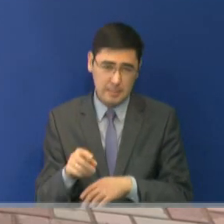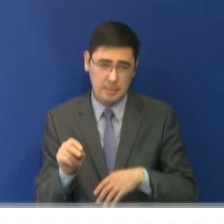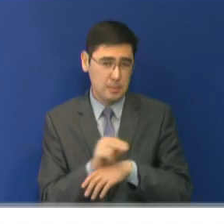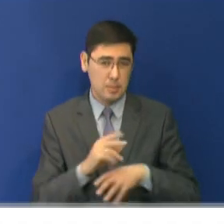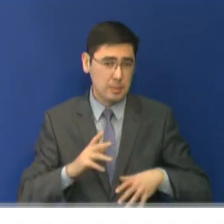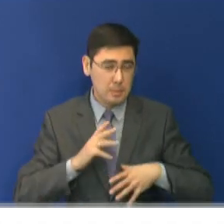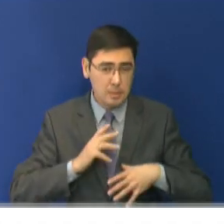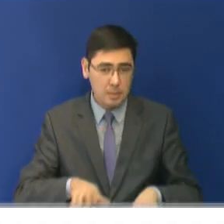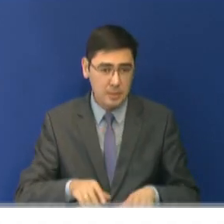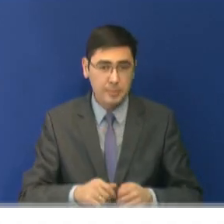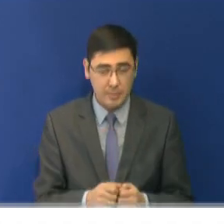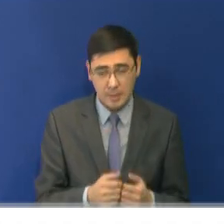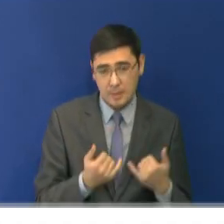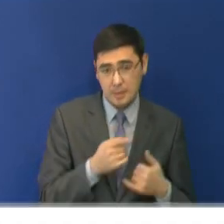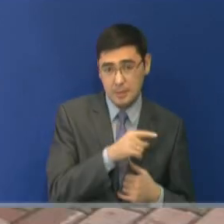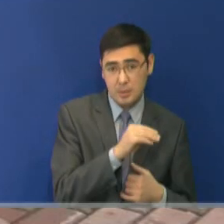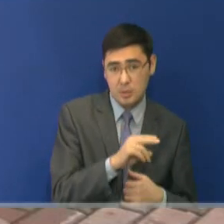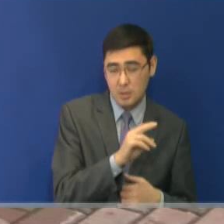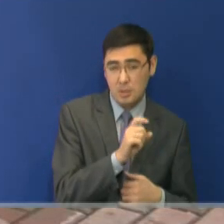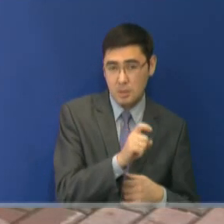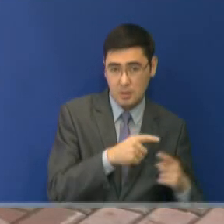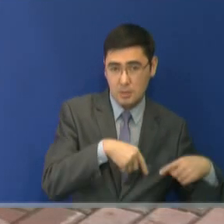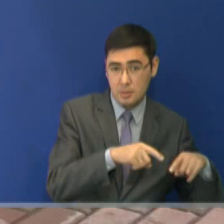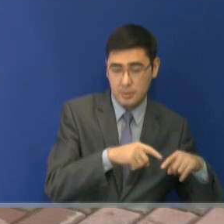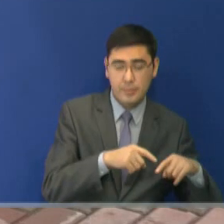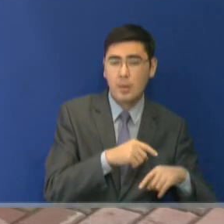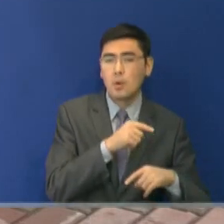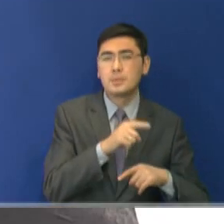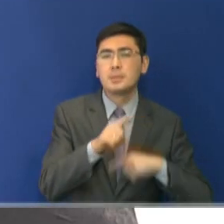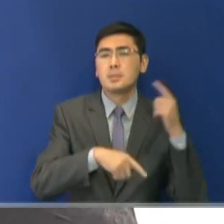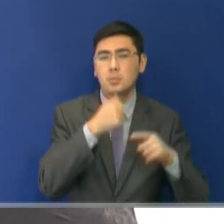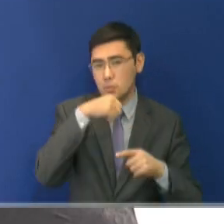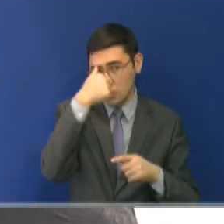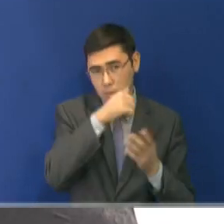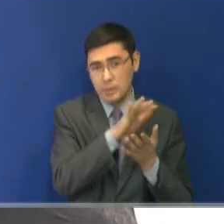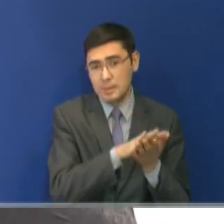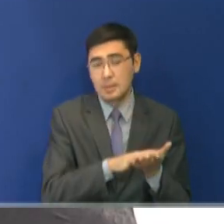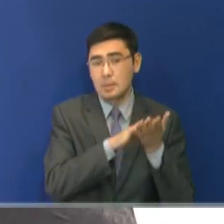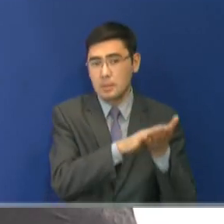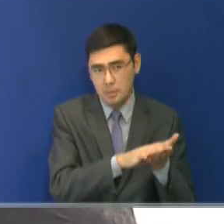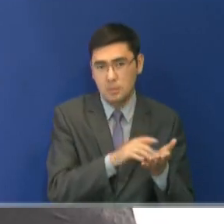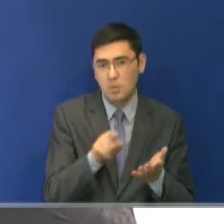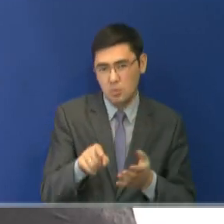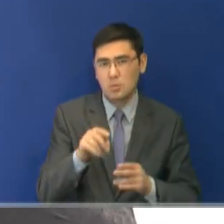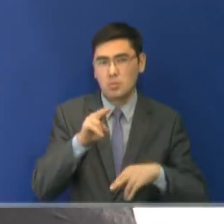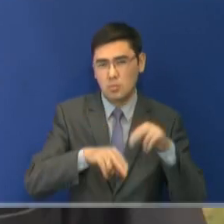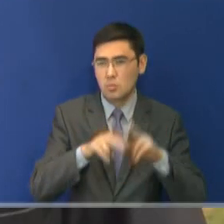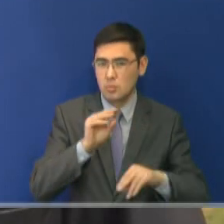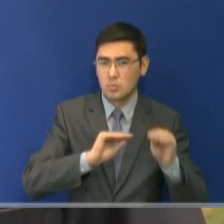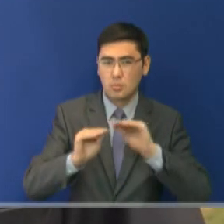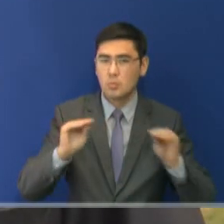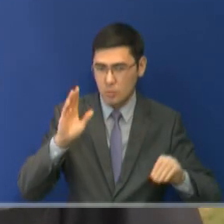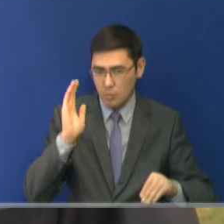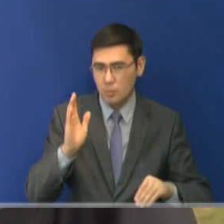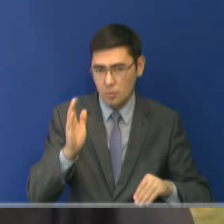по данным отдела, подана заявка на его исполнение в следующем году в рамках программы «Дорожная карта занятости». В